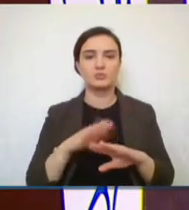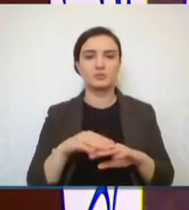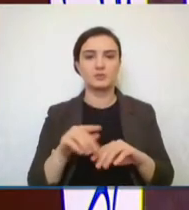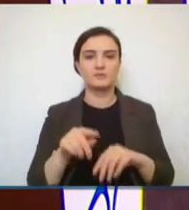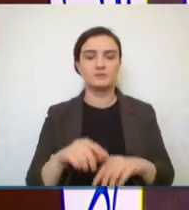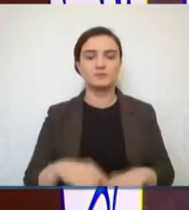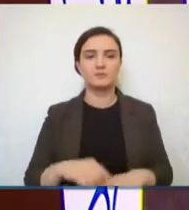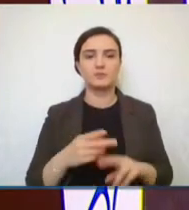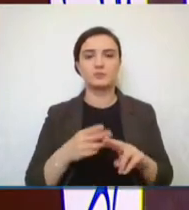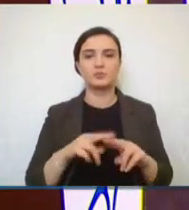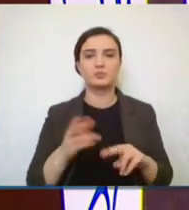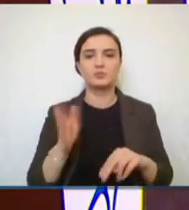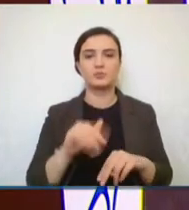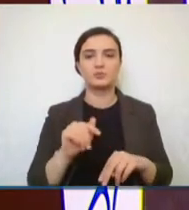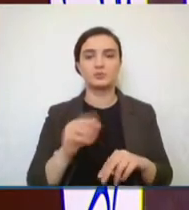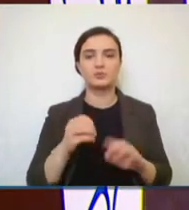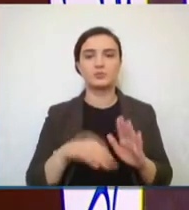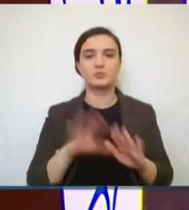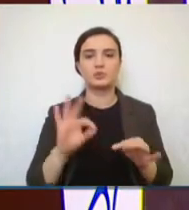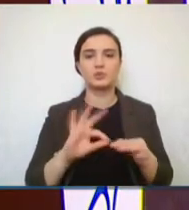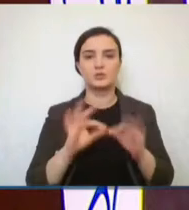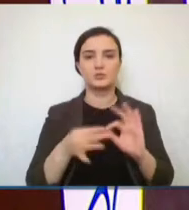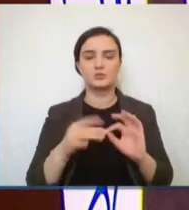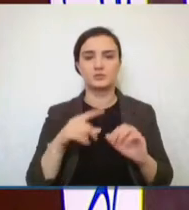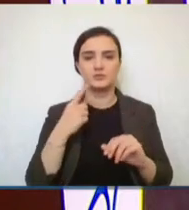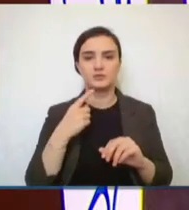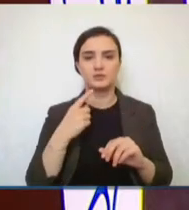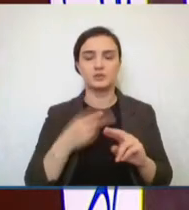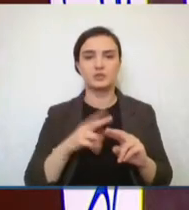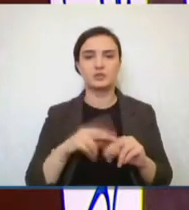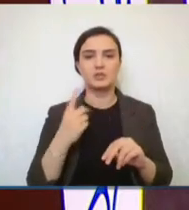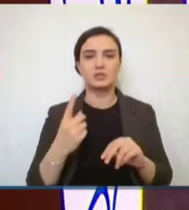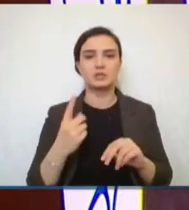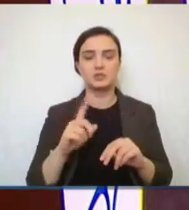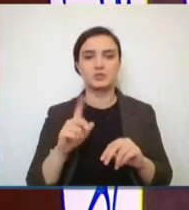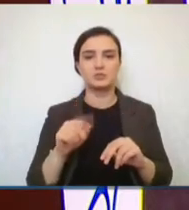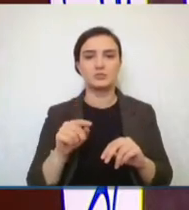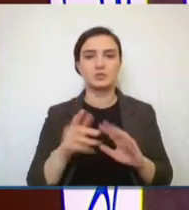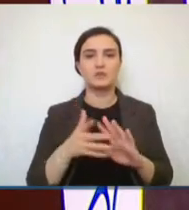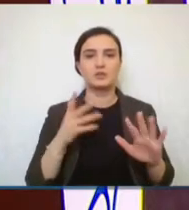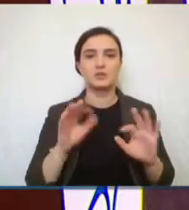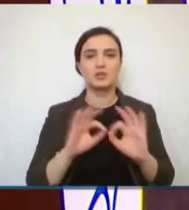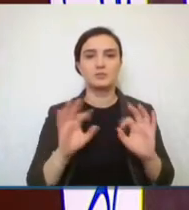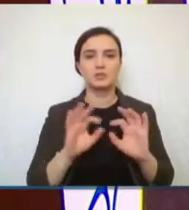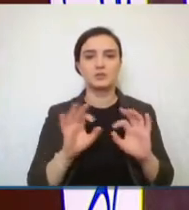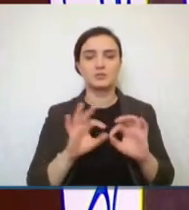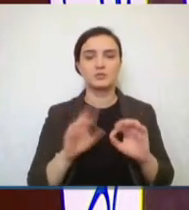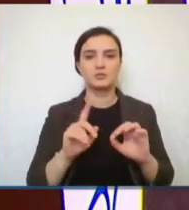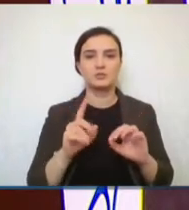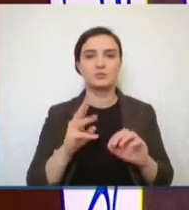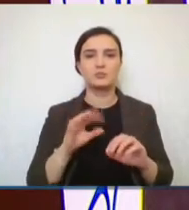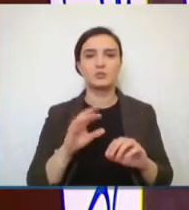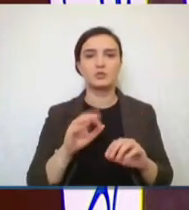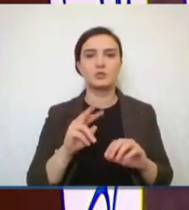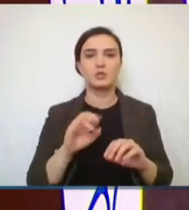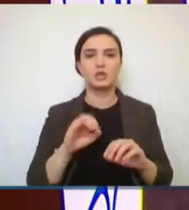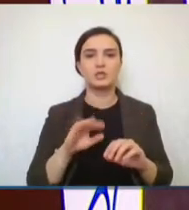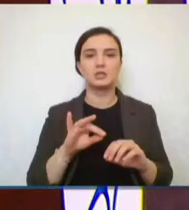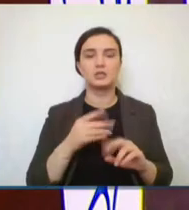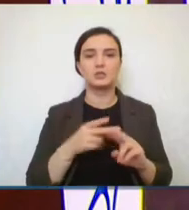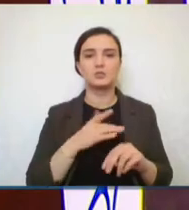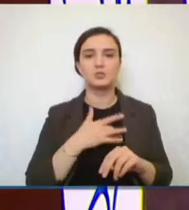მოდით ცოტა უფრო დეტალურად ვთქვათ. ერთია, რომ გავიგეთ განმარტება, რომ მიოკარდიტი ეს არის გულის კუნთის